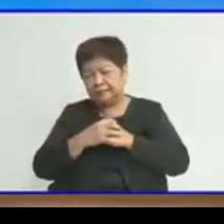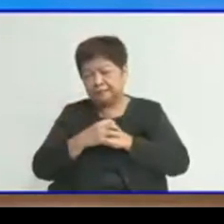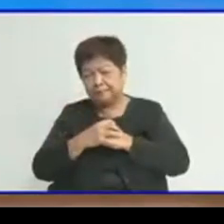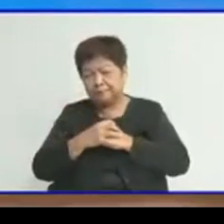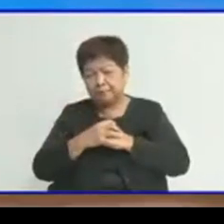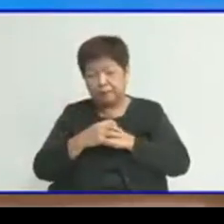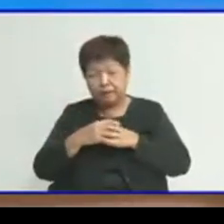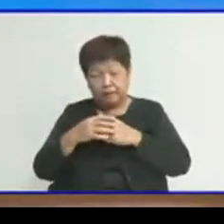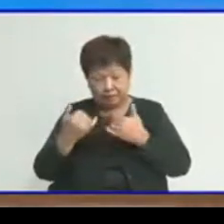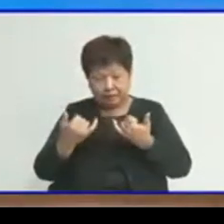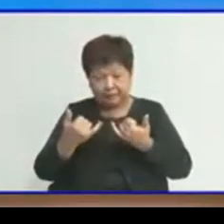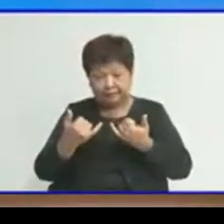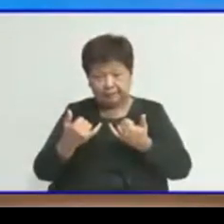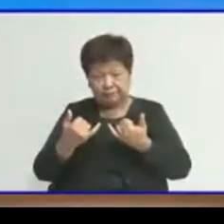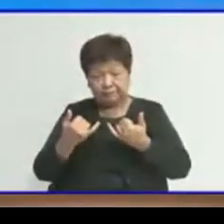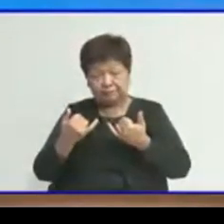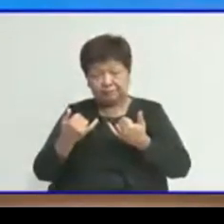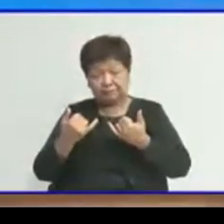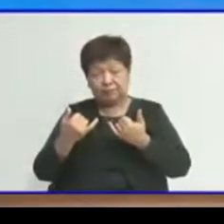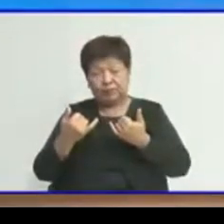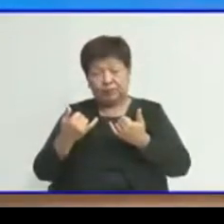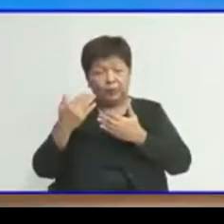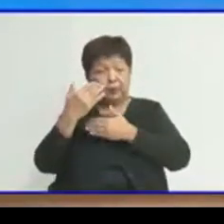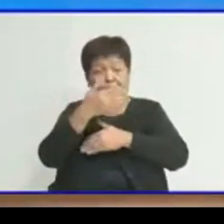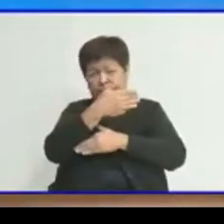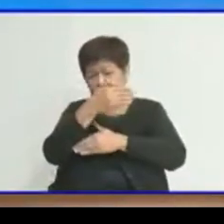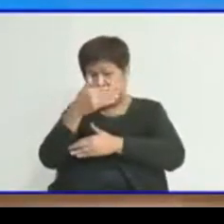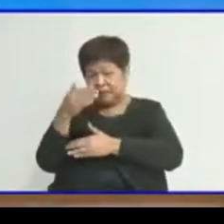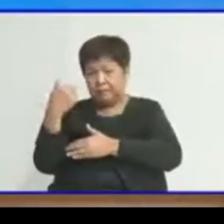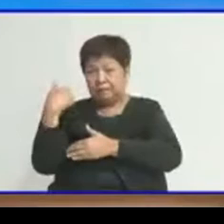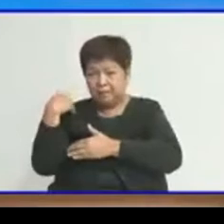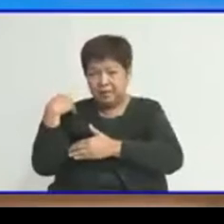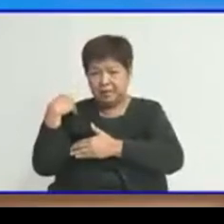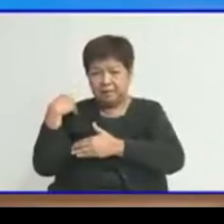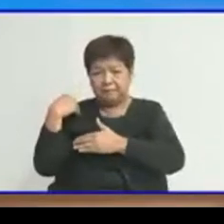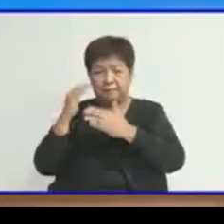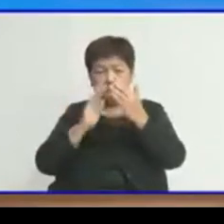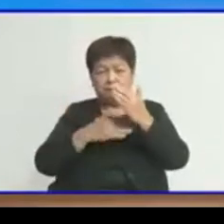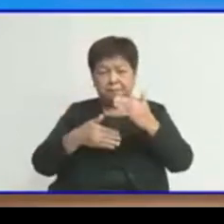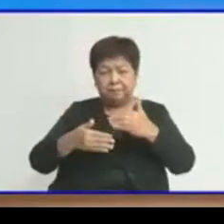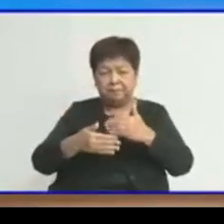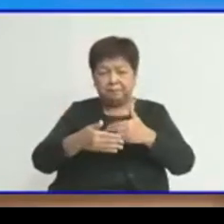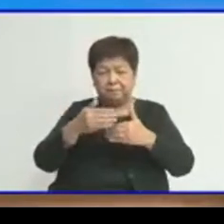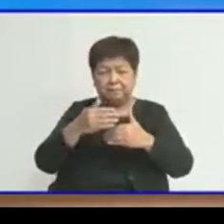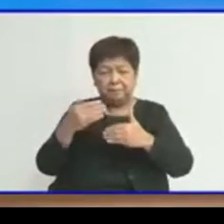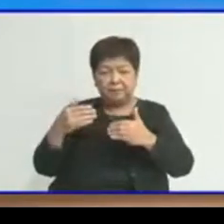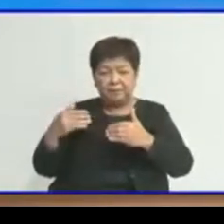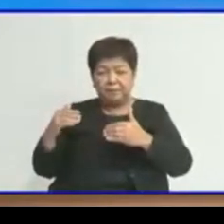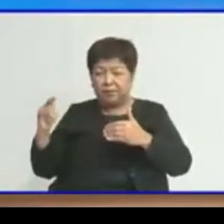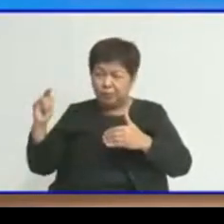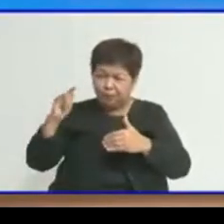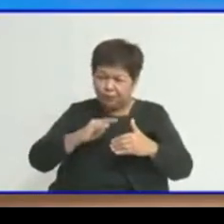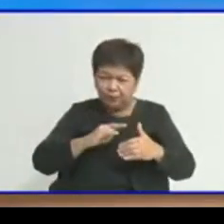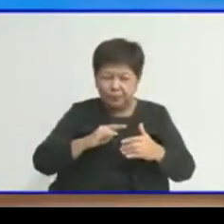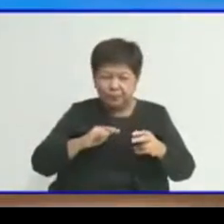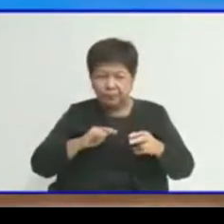ต่ละประเทศจะมีการซีนชายแดนทางบกทางน้ำทางอากาศจะบินไปไหนมาไหนที่ต้องมีการลงทะเบียนการรีจิสเตอร์ว่